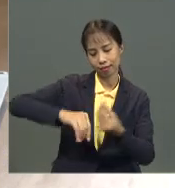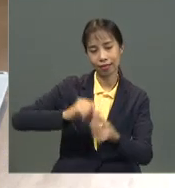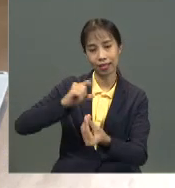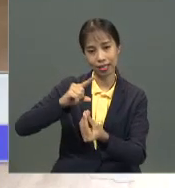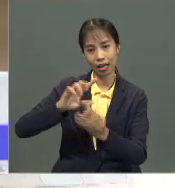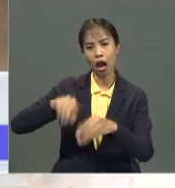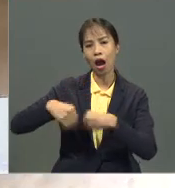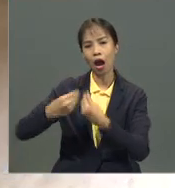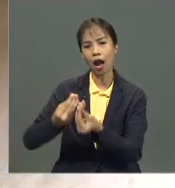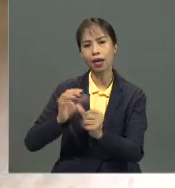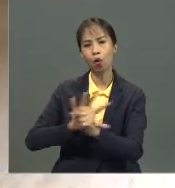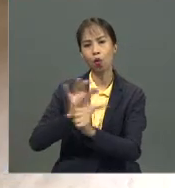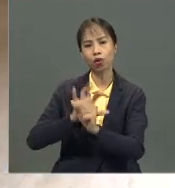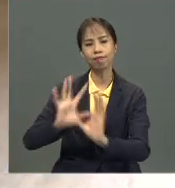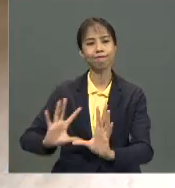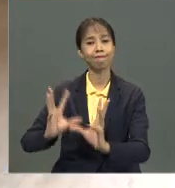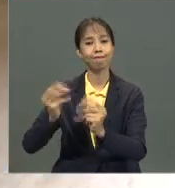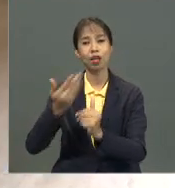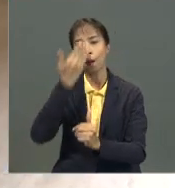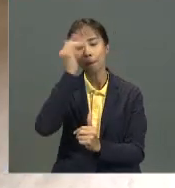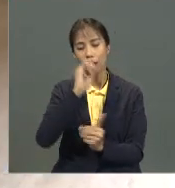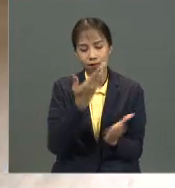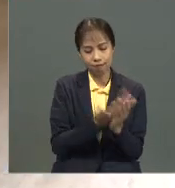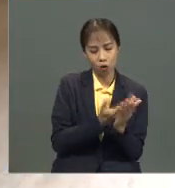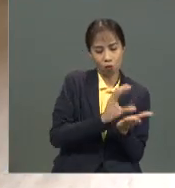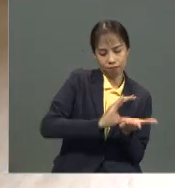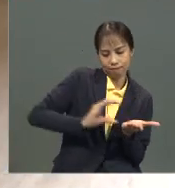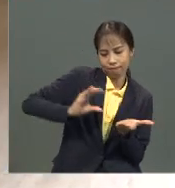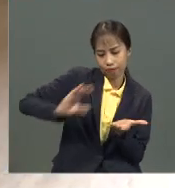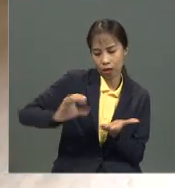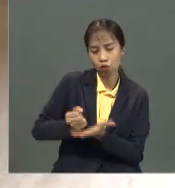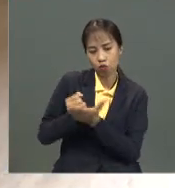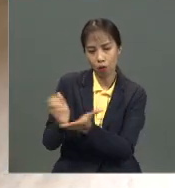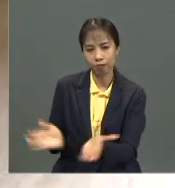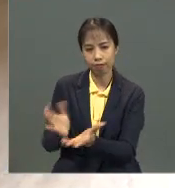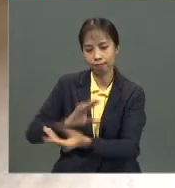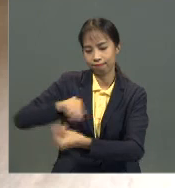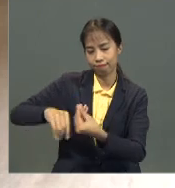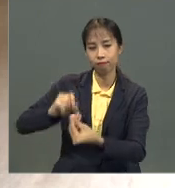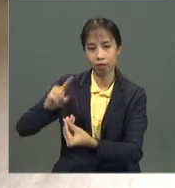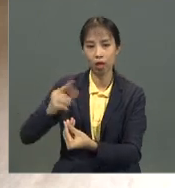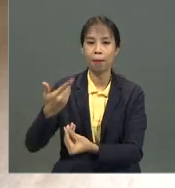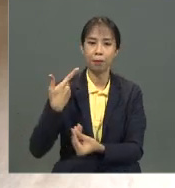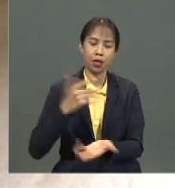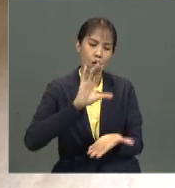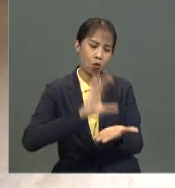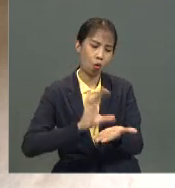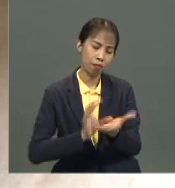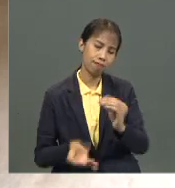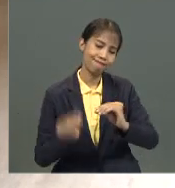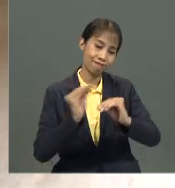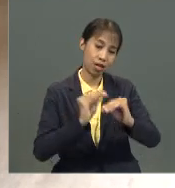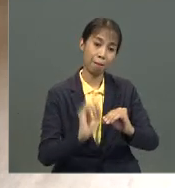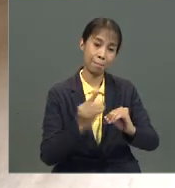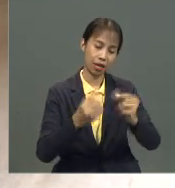นะครับเนื่องจากงบประมาณดังกล่าวที่มีการจัดสรรเพื่อขับเคลื่อนเศรษฐกิจแล้วยังมี1ใน12งบกลางที่เพิ่มเติมขึ้นมาใหม่เพื่อที่จ